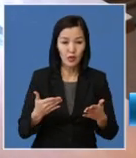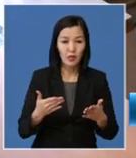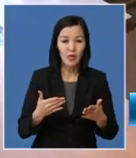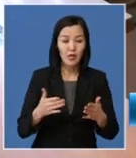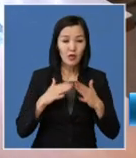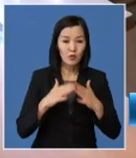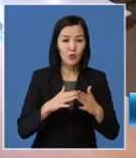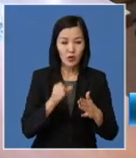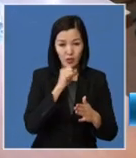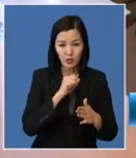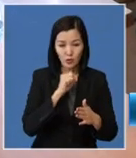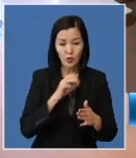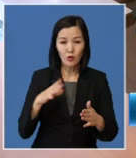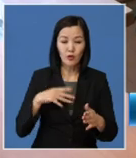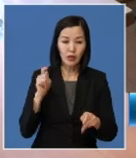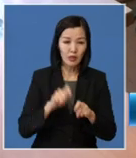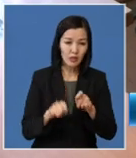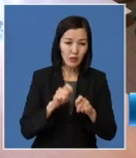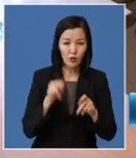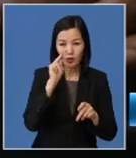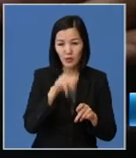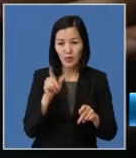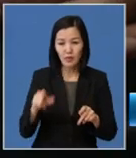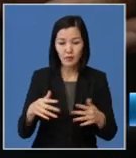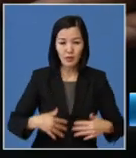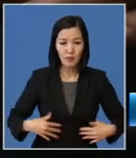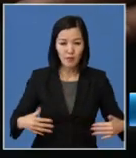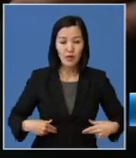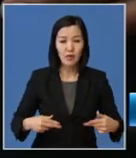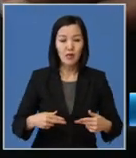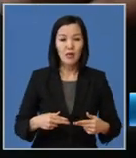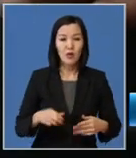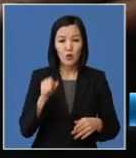қорадағында қолды қылып отырған. Тергеу барысында күдіктілер мал ұрлағанын мойындады.